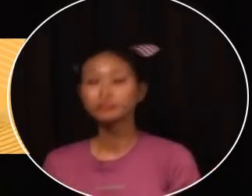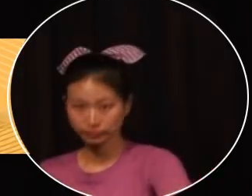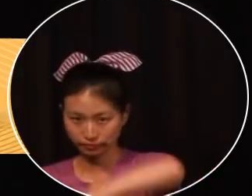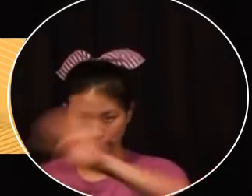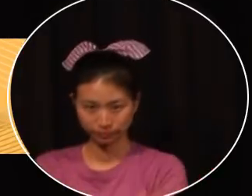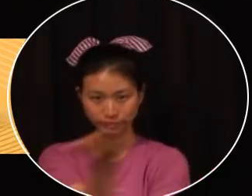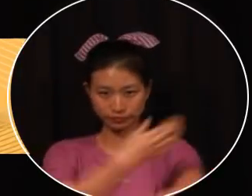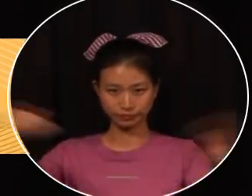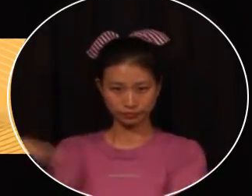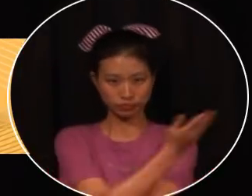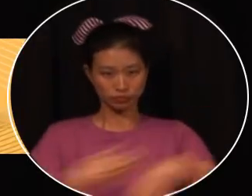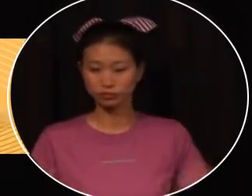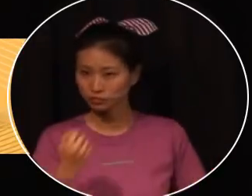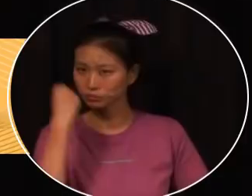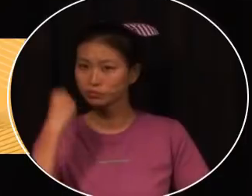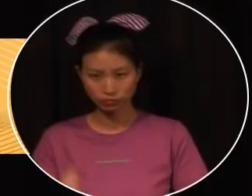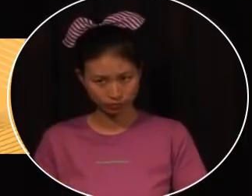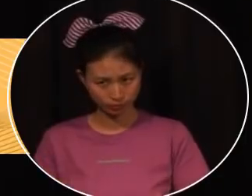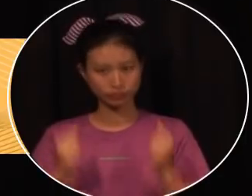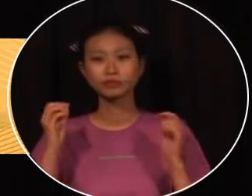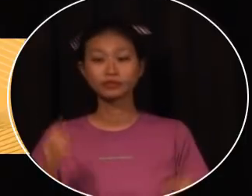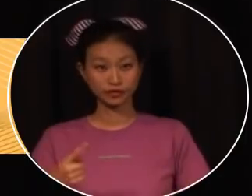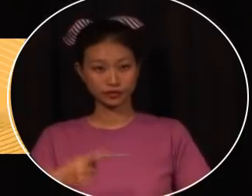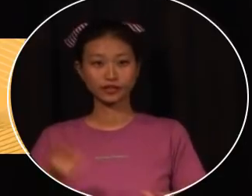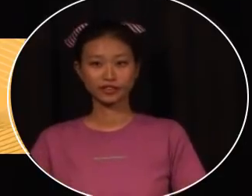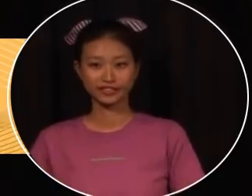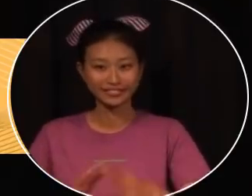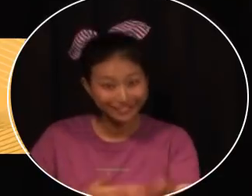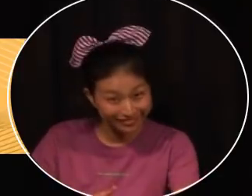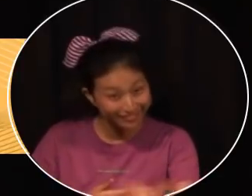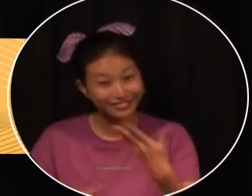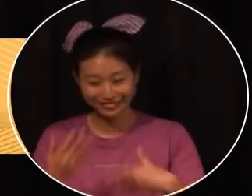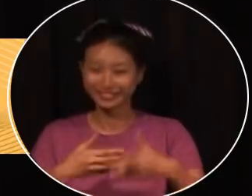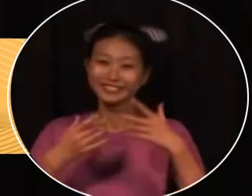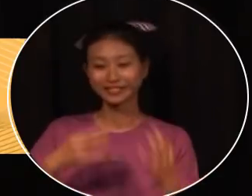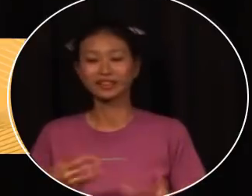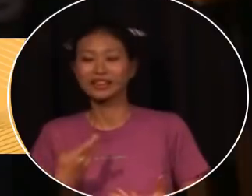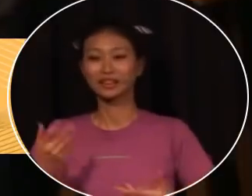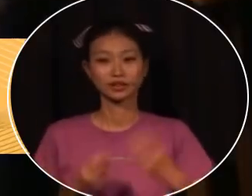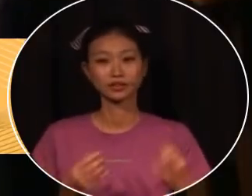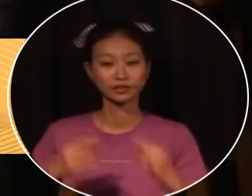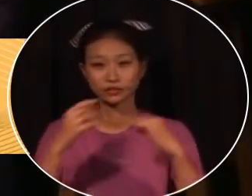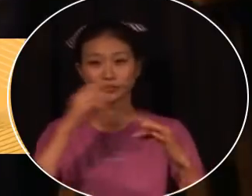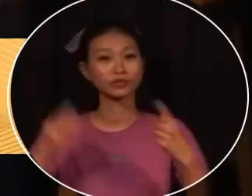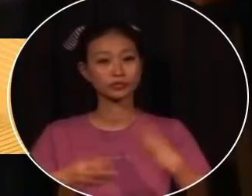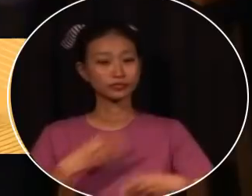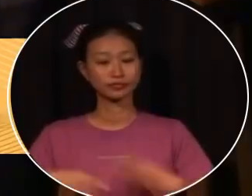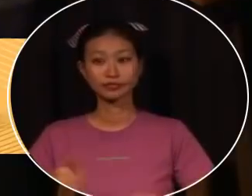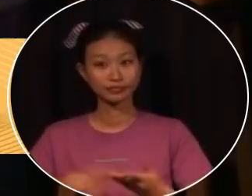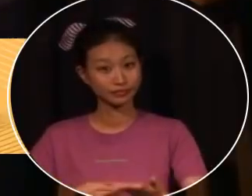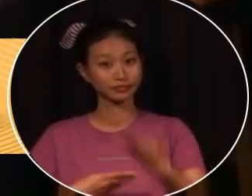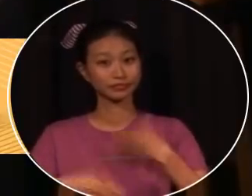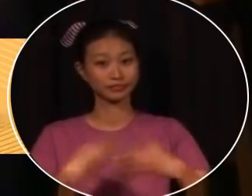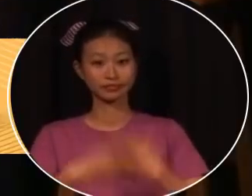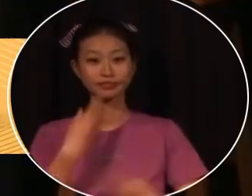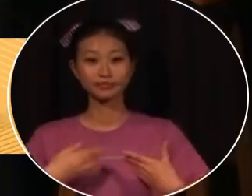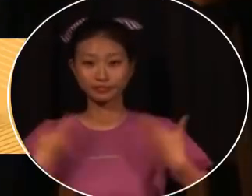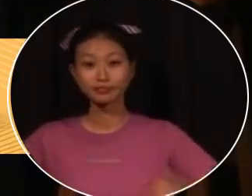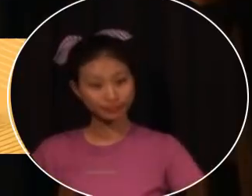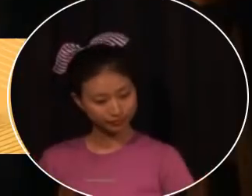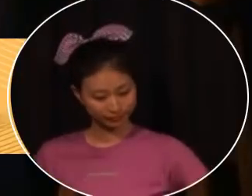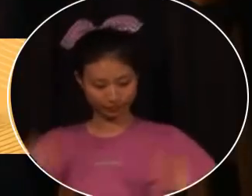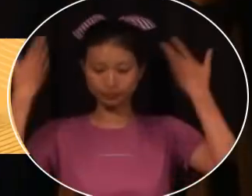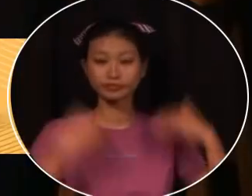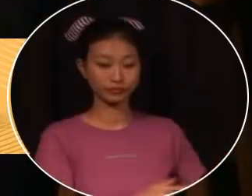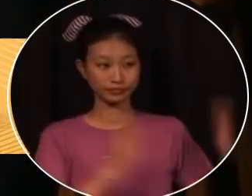己真的要盖迪士尼，如果迪士尼也不鸟你，对不对？哎，这样有拍拍是不是？ 对对对，你现在政治念头越来越明